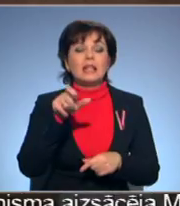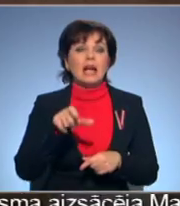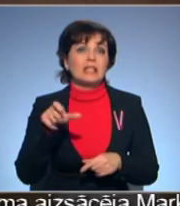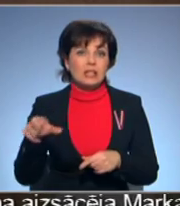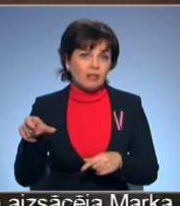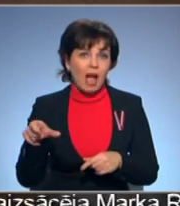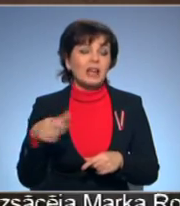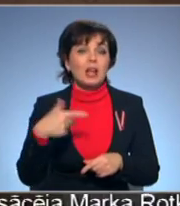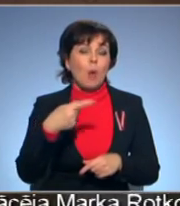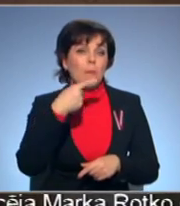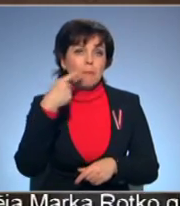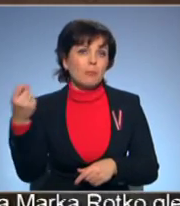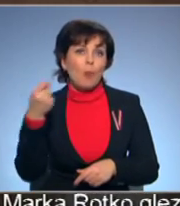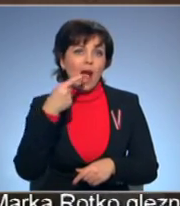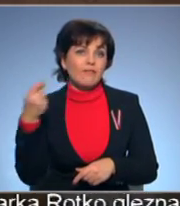tomēr noinformēti.